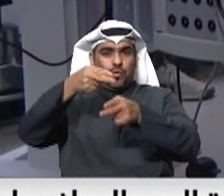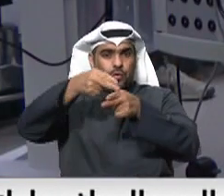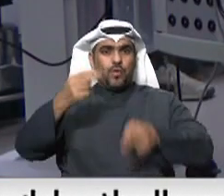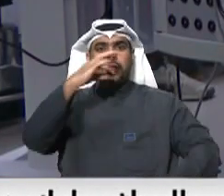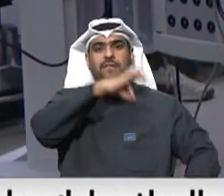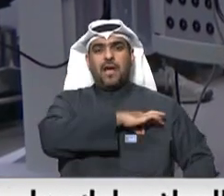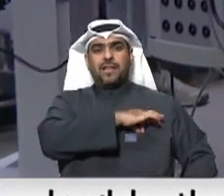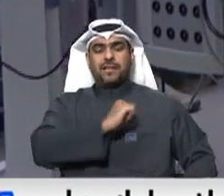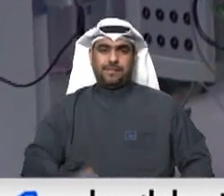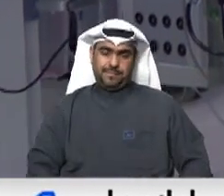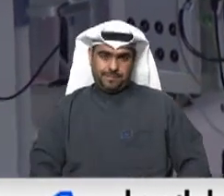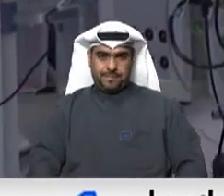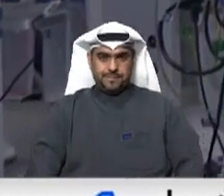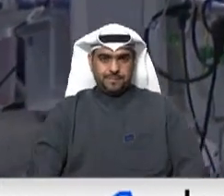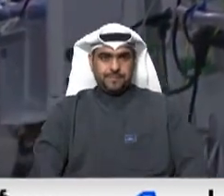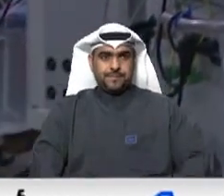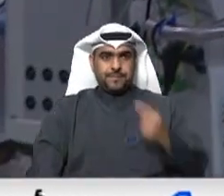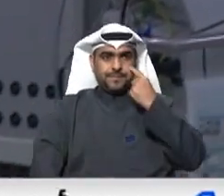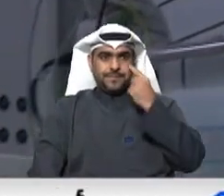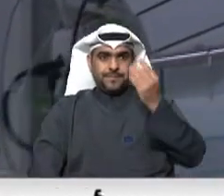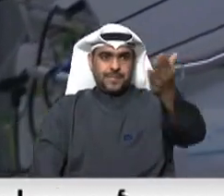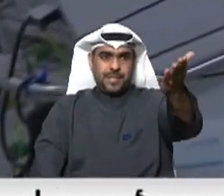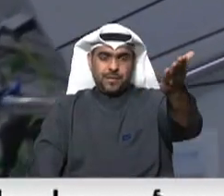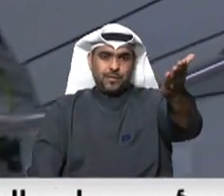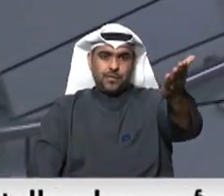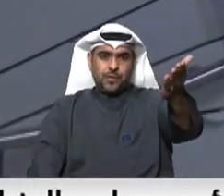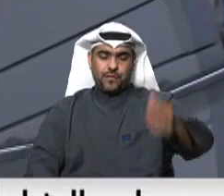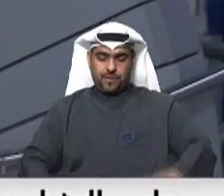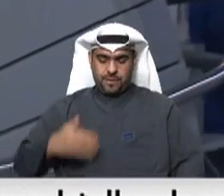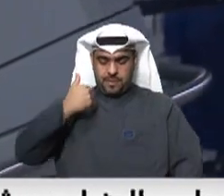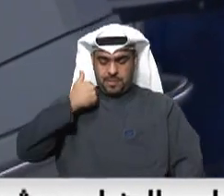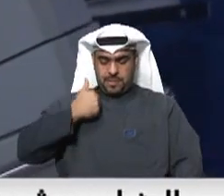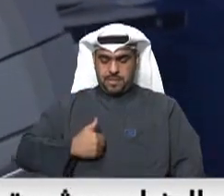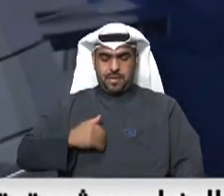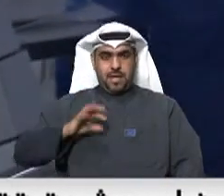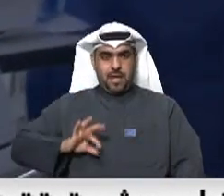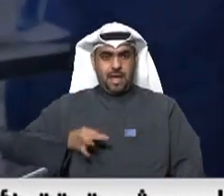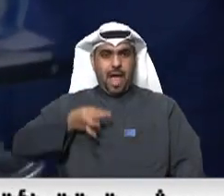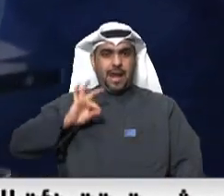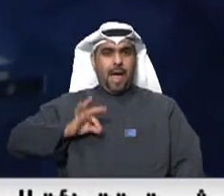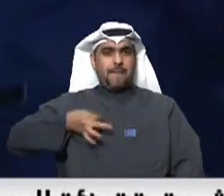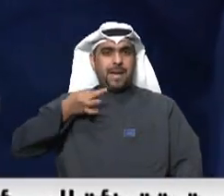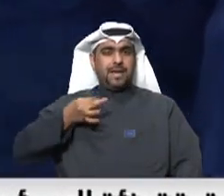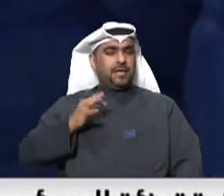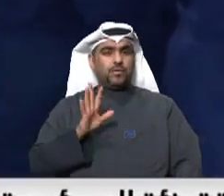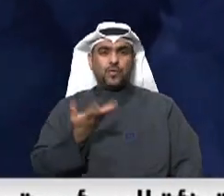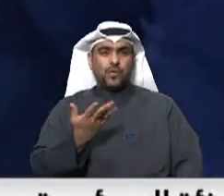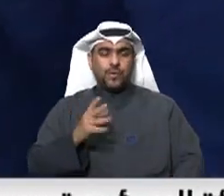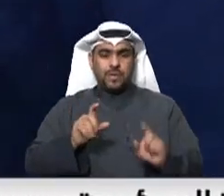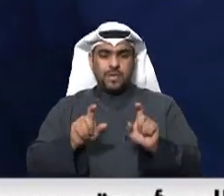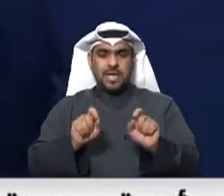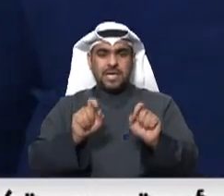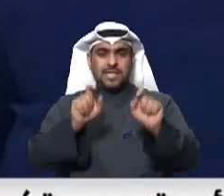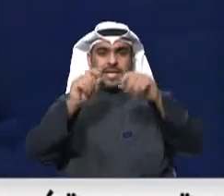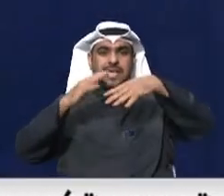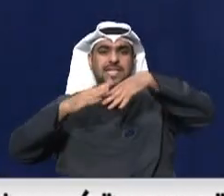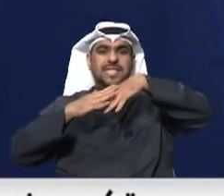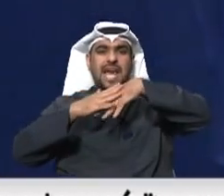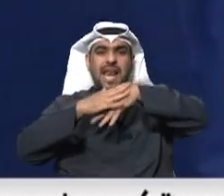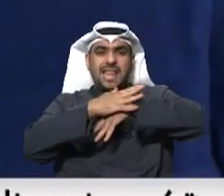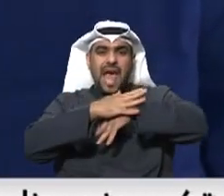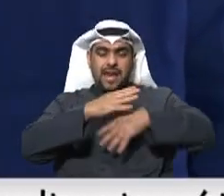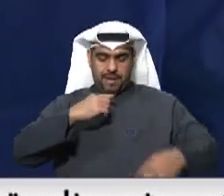للمرضى رحله استمرت وتستمر لتحقيق الامل والتغيير الايجابي في حياه المرضى مشروع